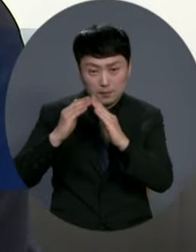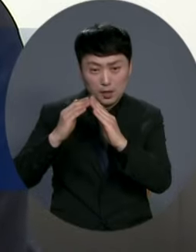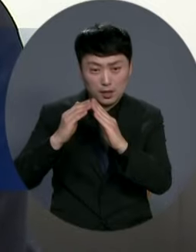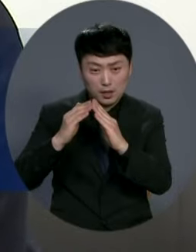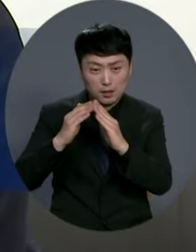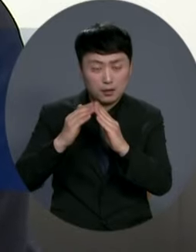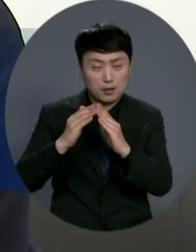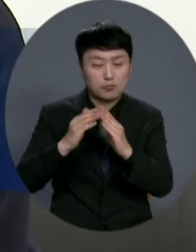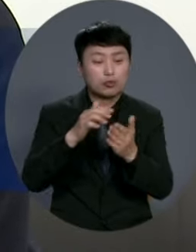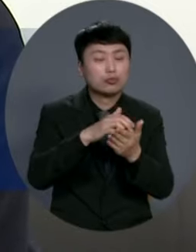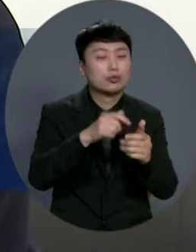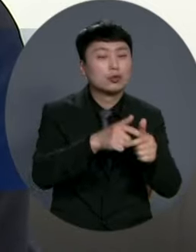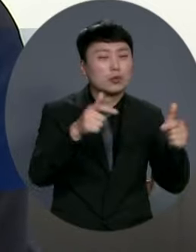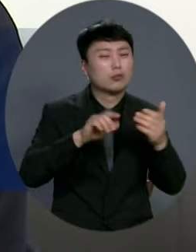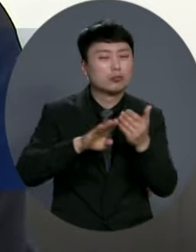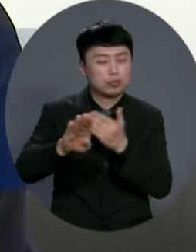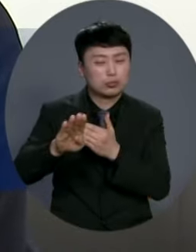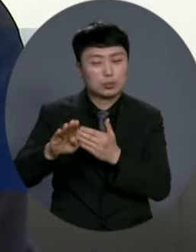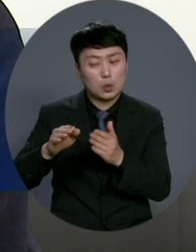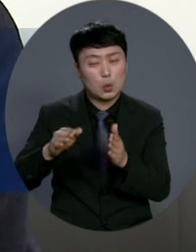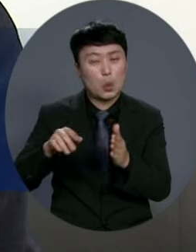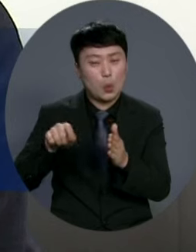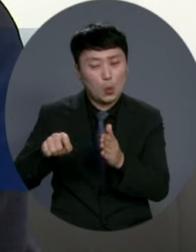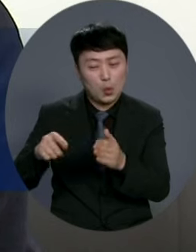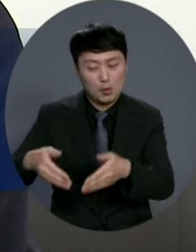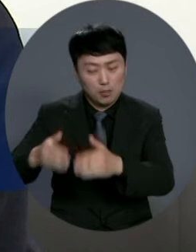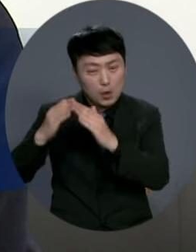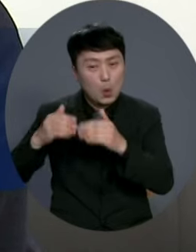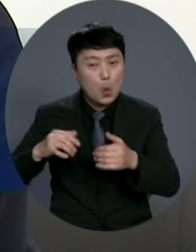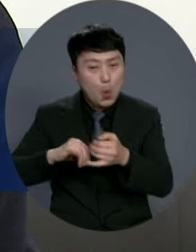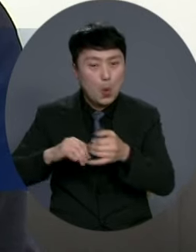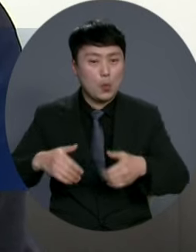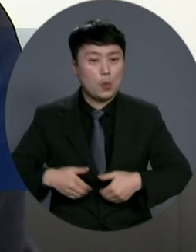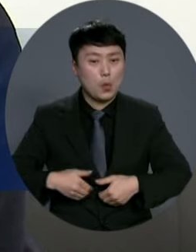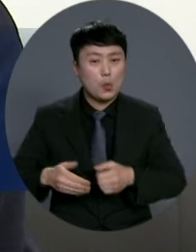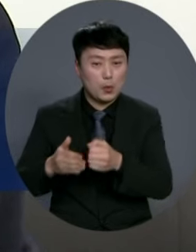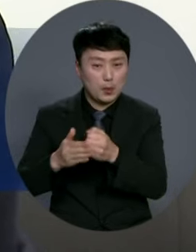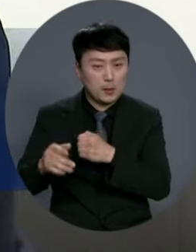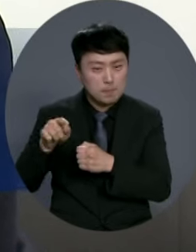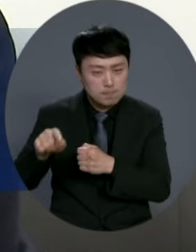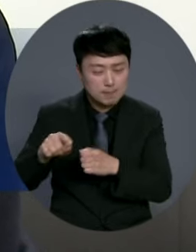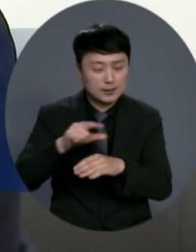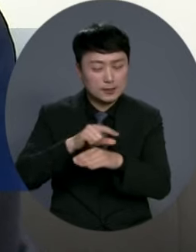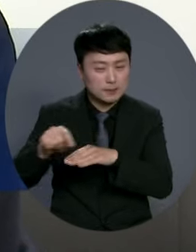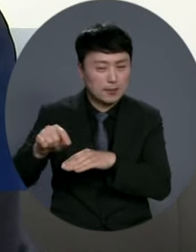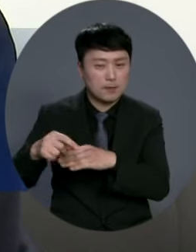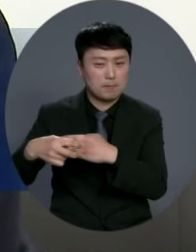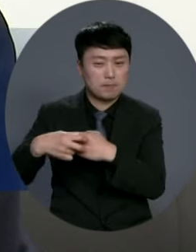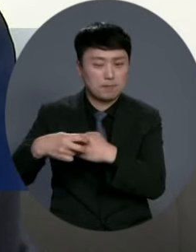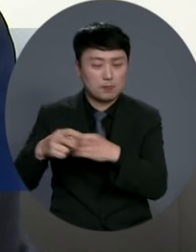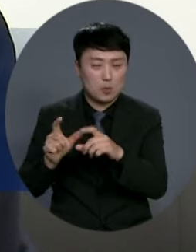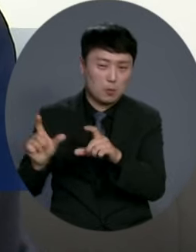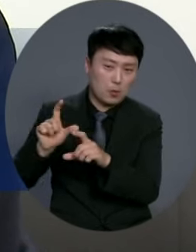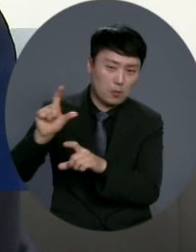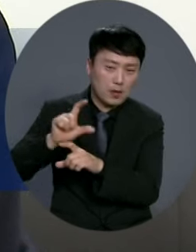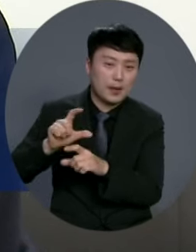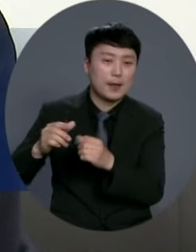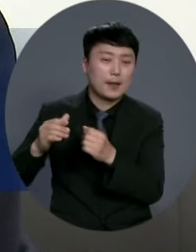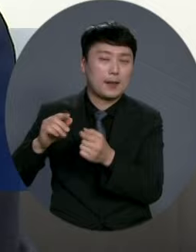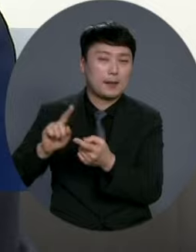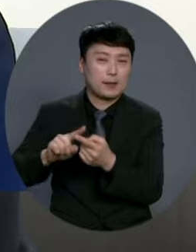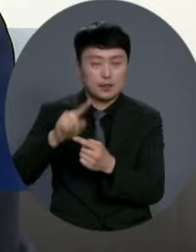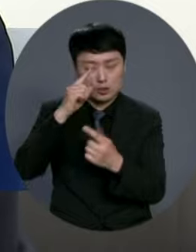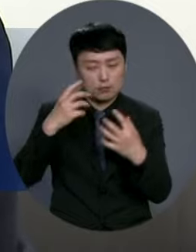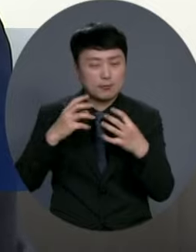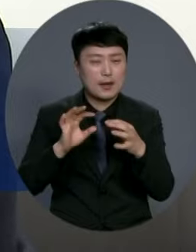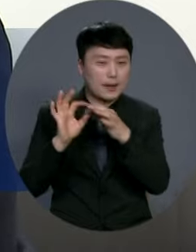이후에 반드시 필요하기 때문에 저희들도 그런 부분에 대해 갖고 지방 의료 강화라는 차원에서 접근을 해서